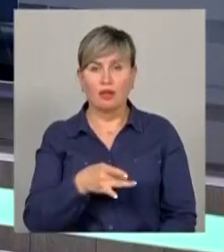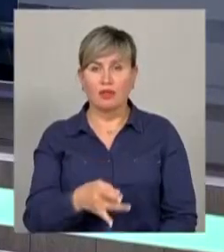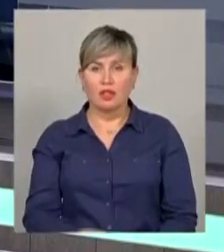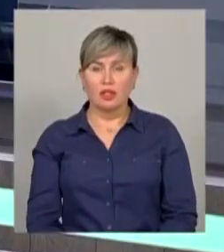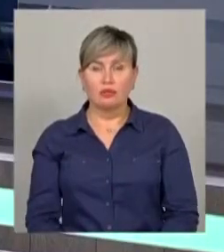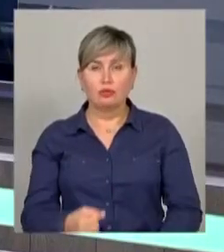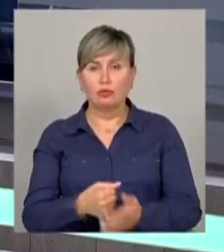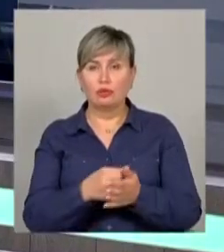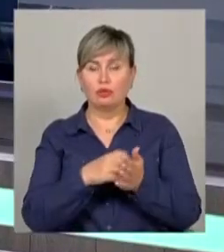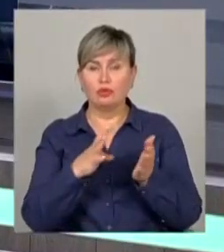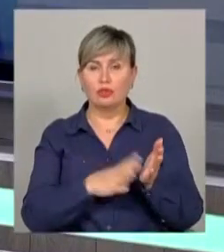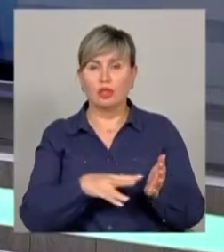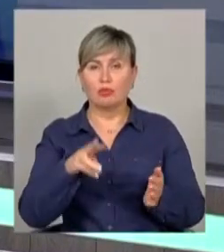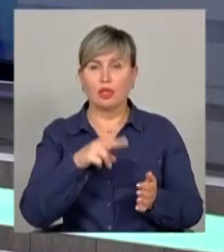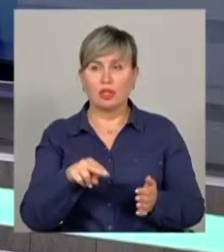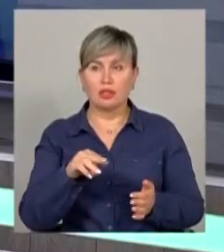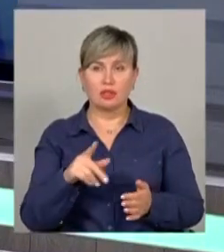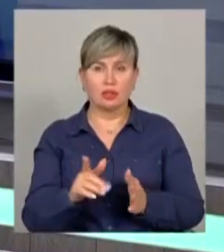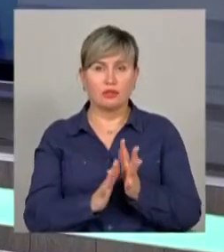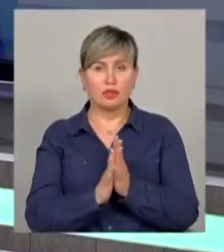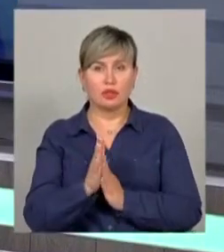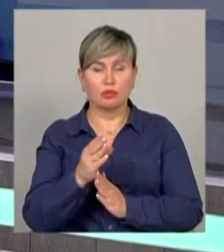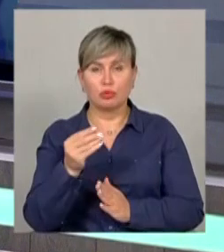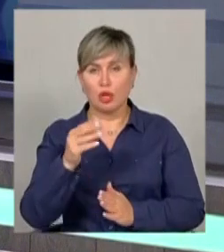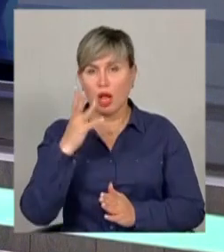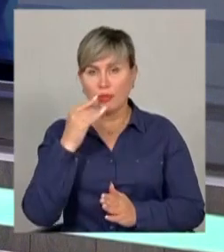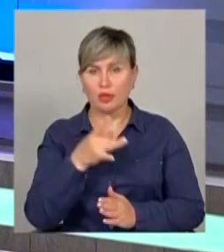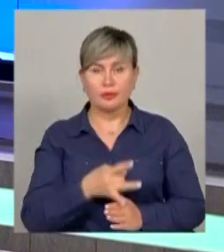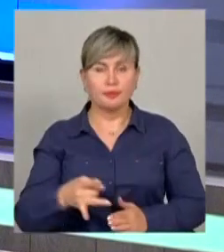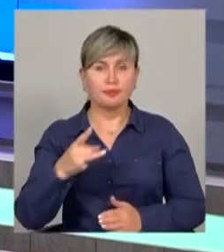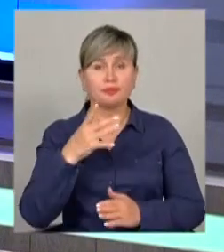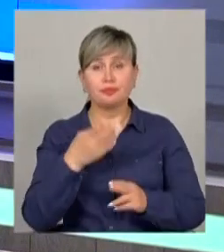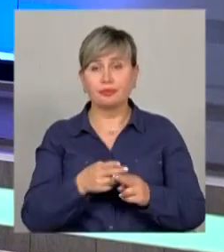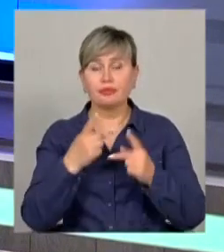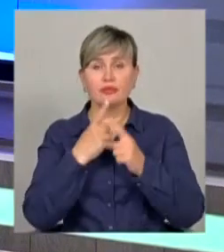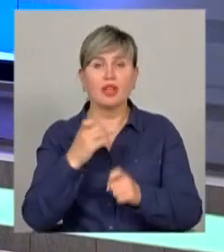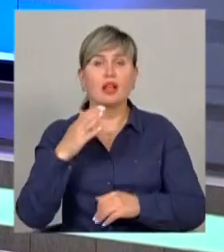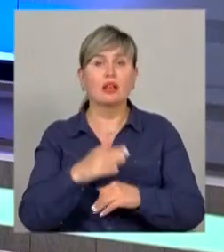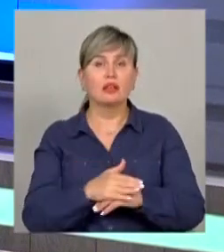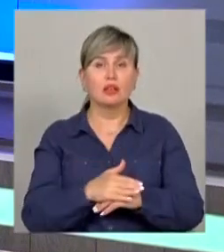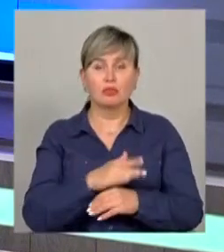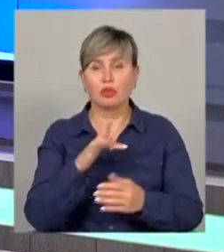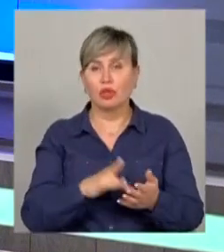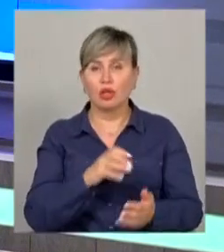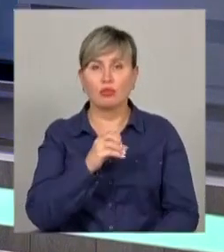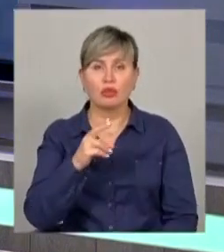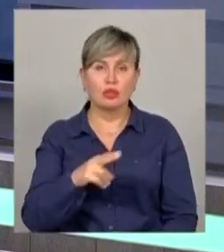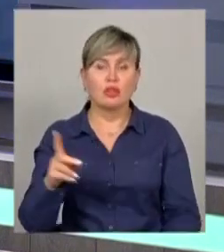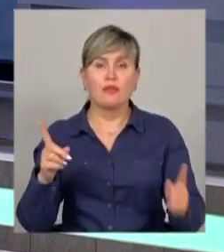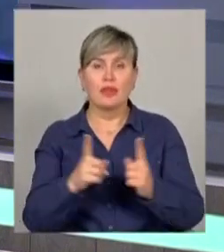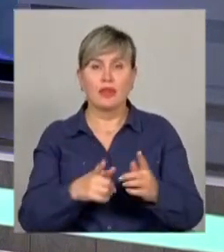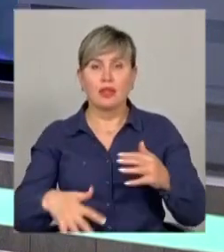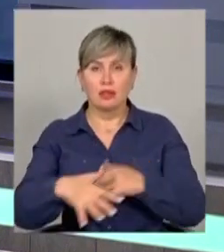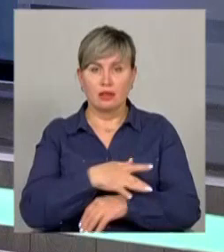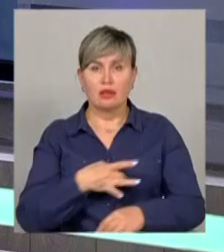До 19 миллиардов тенге вырос бюджет Алмалинского района Алматы. Об этом сообщил аким города Ербулат Досаев на встрече с населением